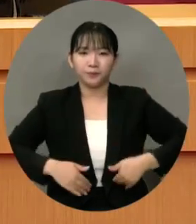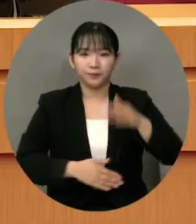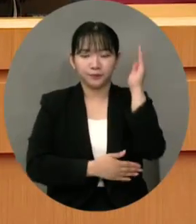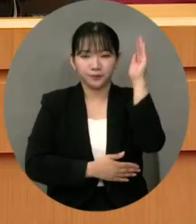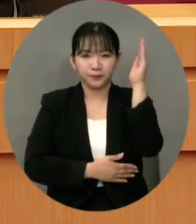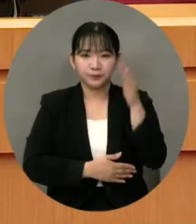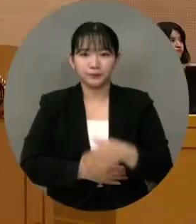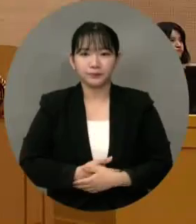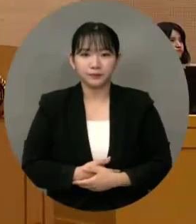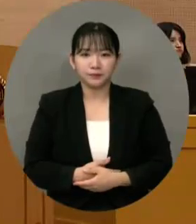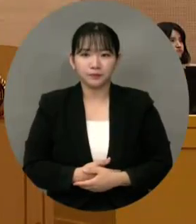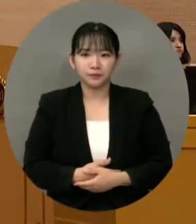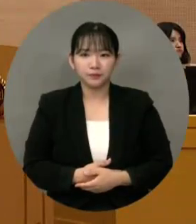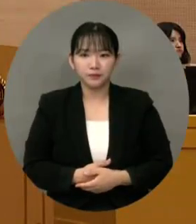말했습니다